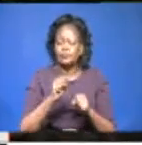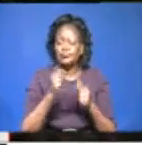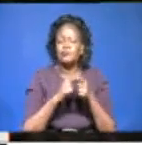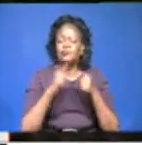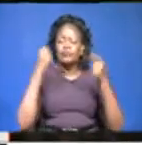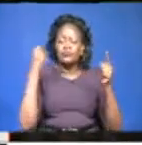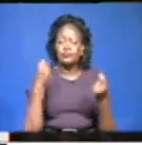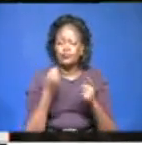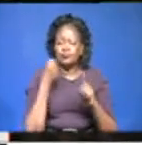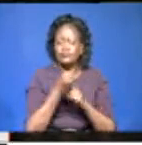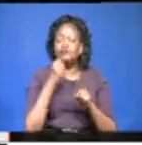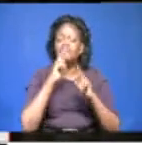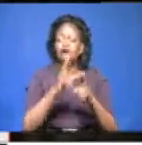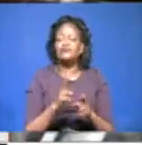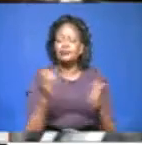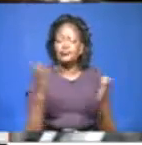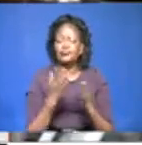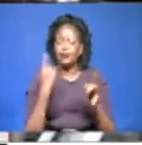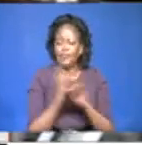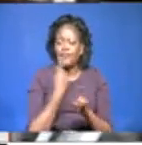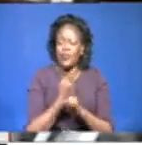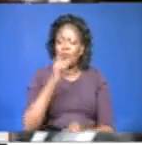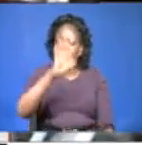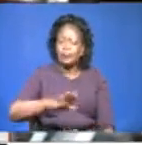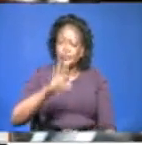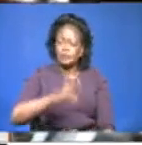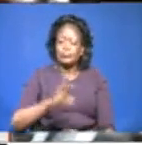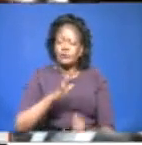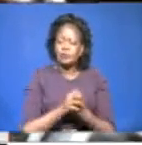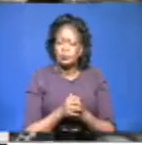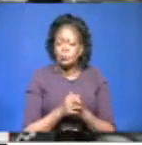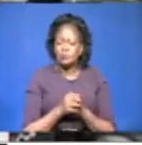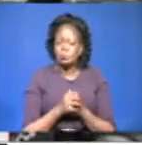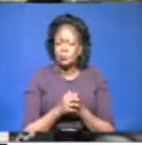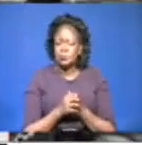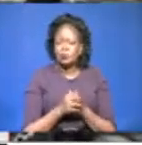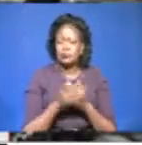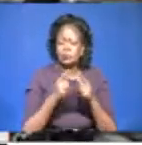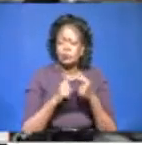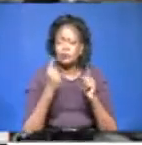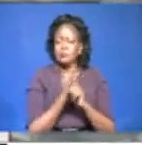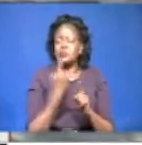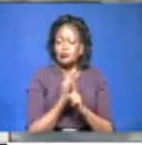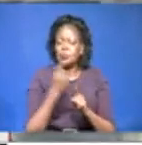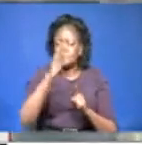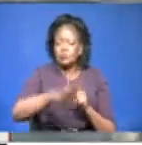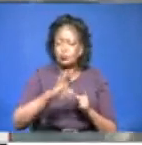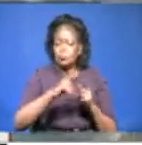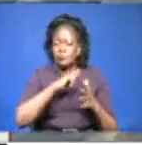pia yaliripotiwa katika maeneo ya Vinnytsia, Dnipropetrovsk, Zaporizhia na Kyiv.